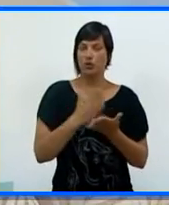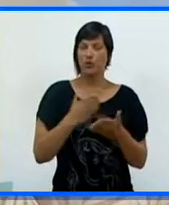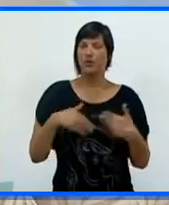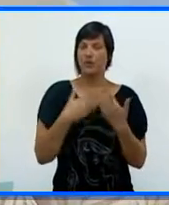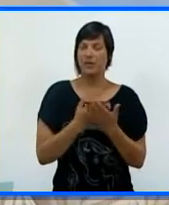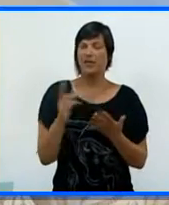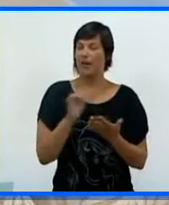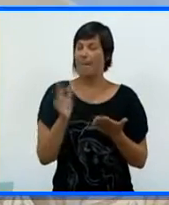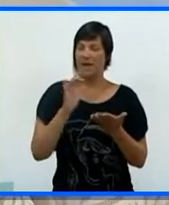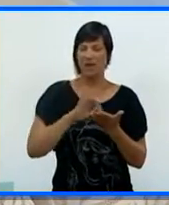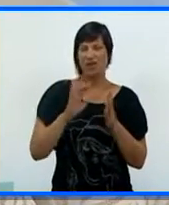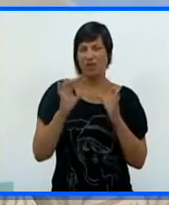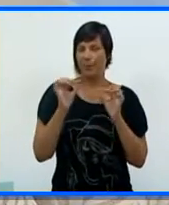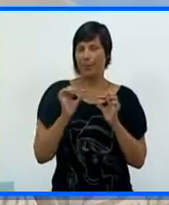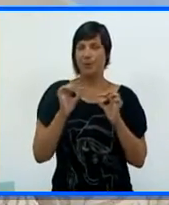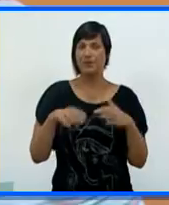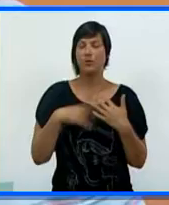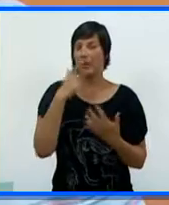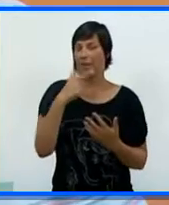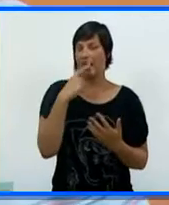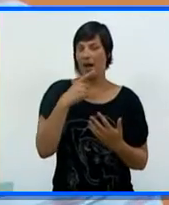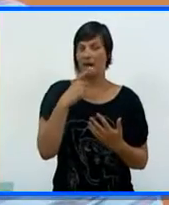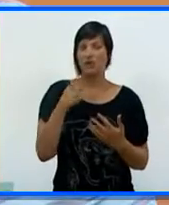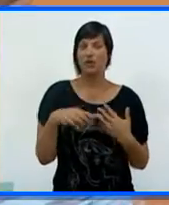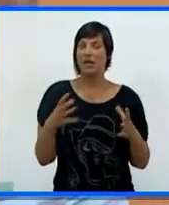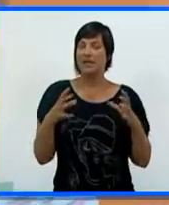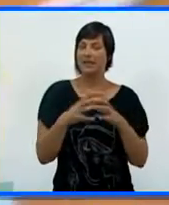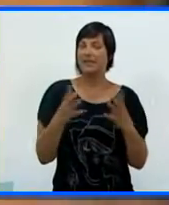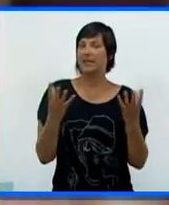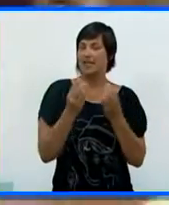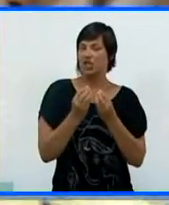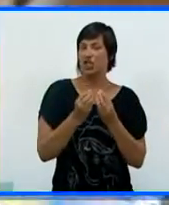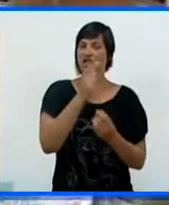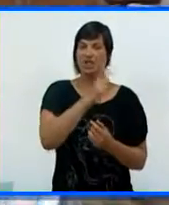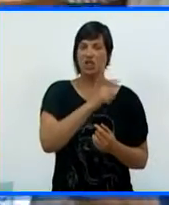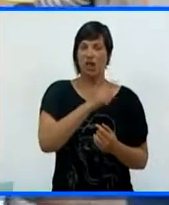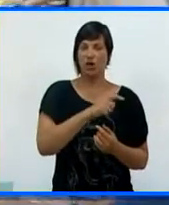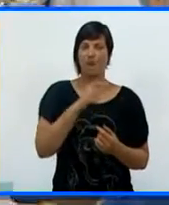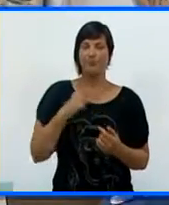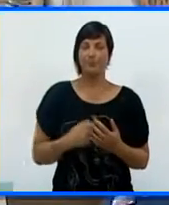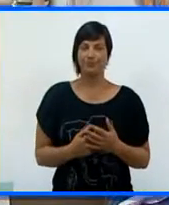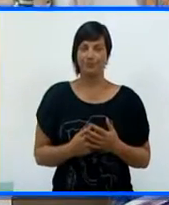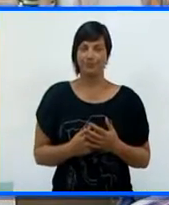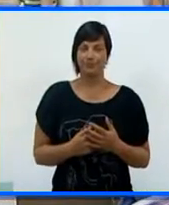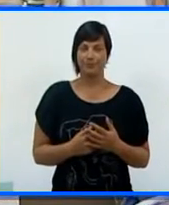u zato neprilagođenom prostoru u kojem, kažu, nestane niti šačica članova.